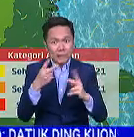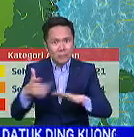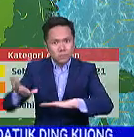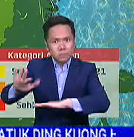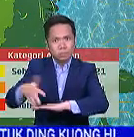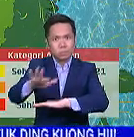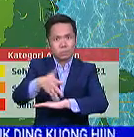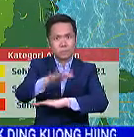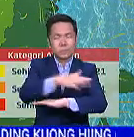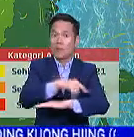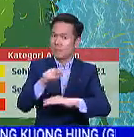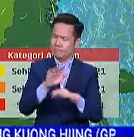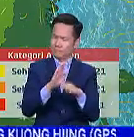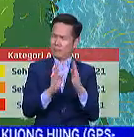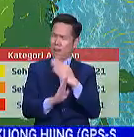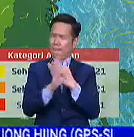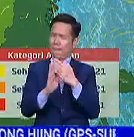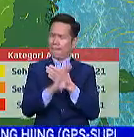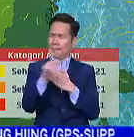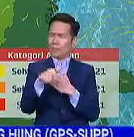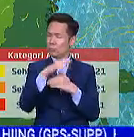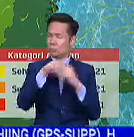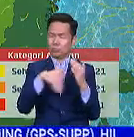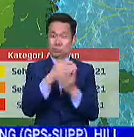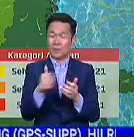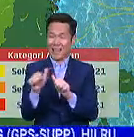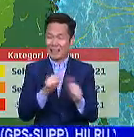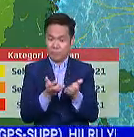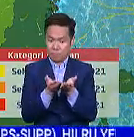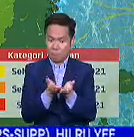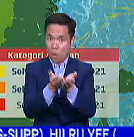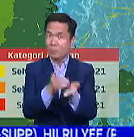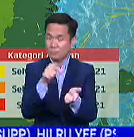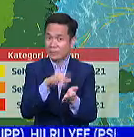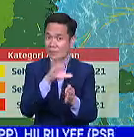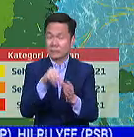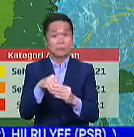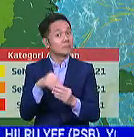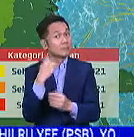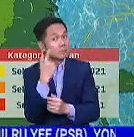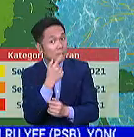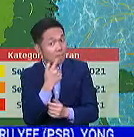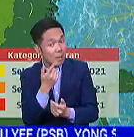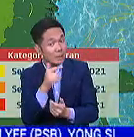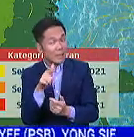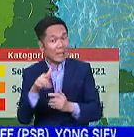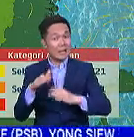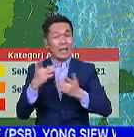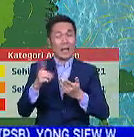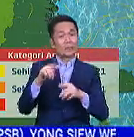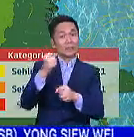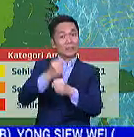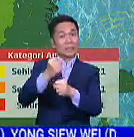ini masih lagi berbahaya untuk semua aktiviti perairan dan juga perkapalan termasuk itulah mereka yang berada di pelantar